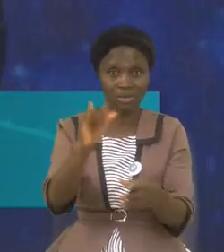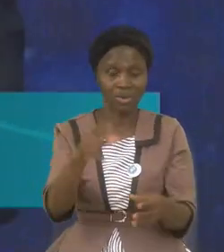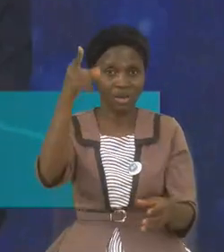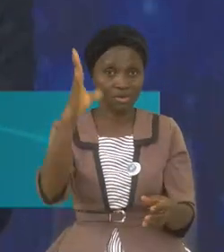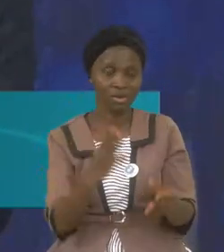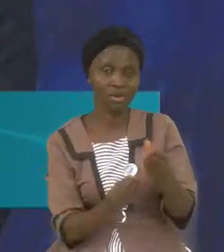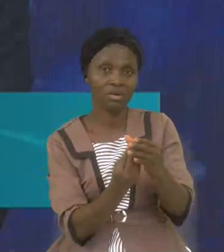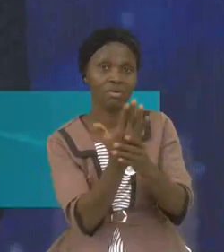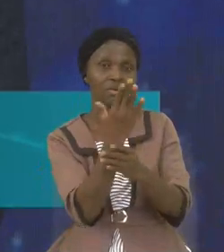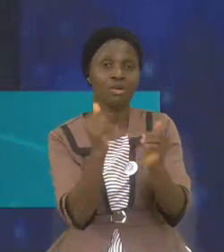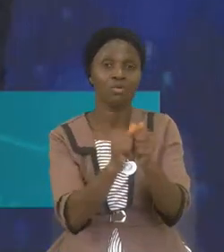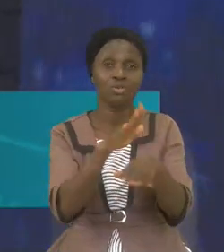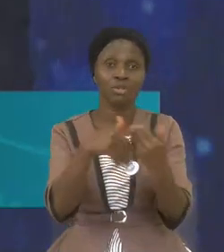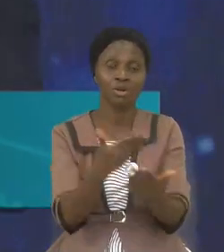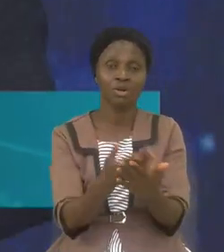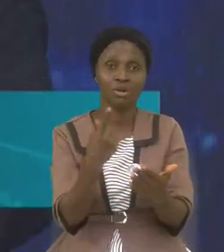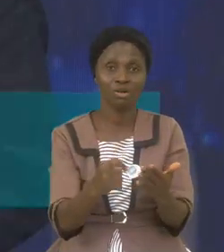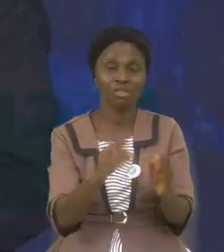planté par Dieu